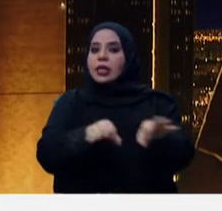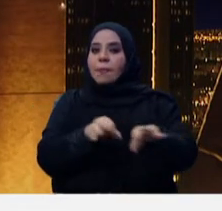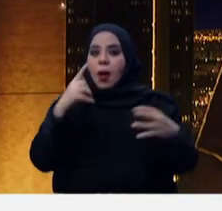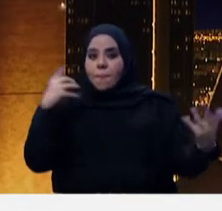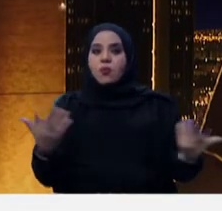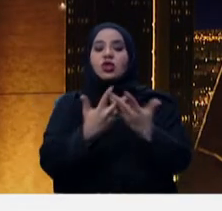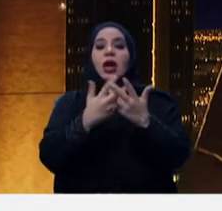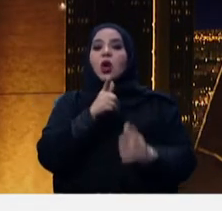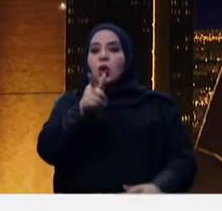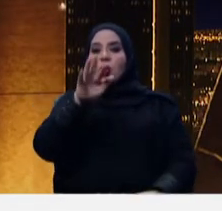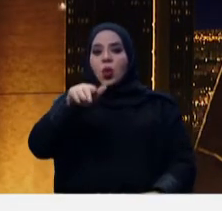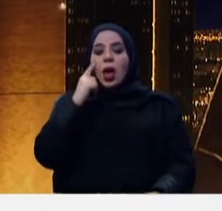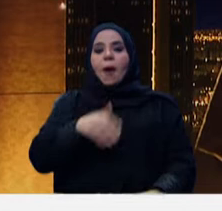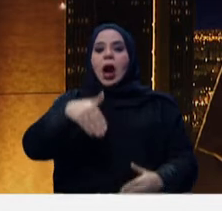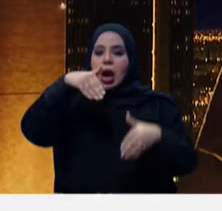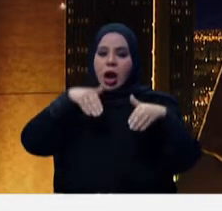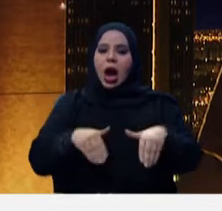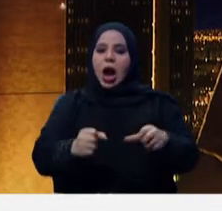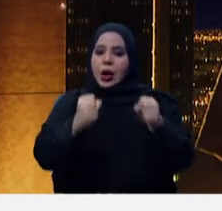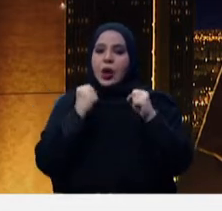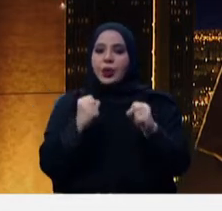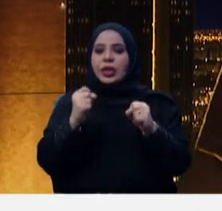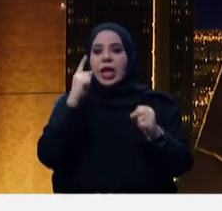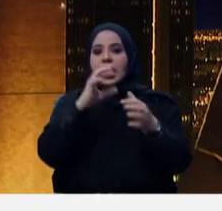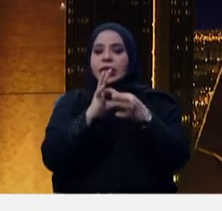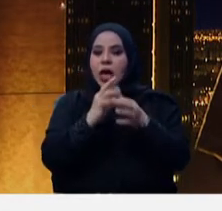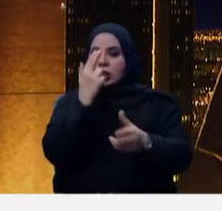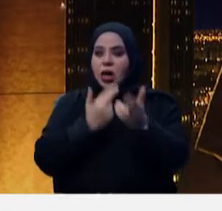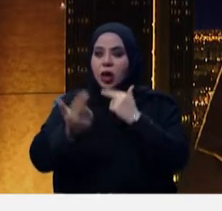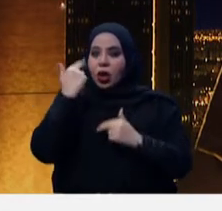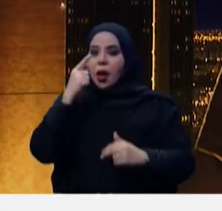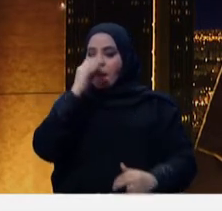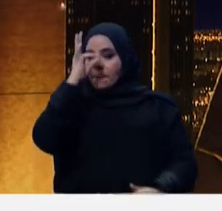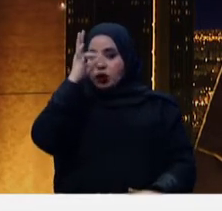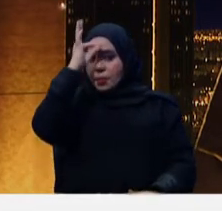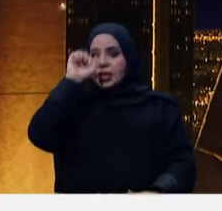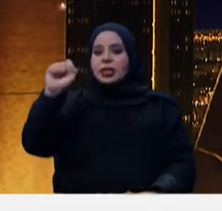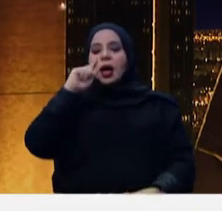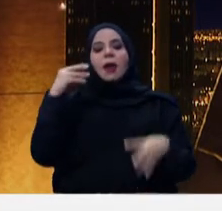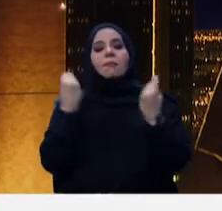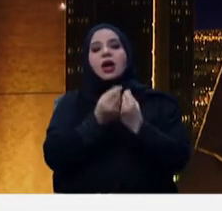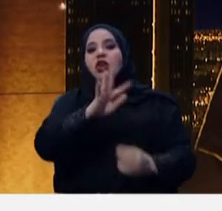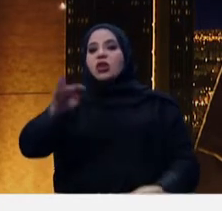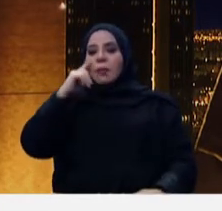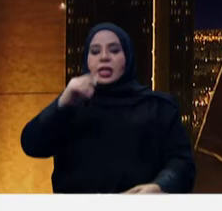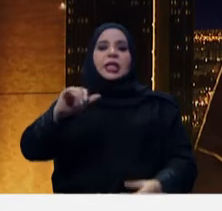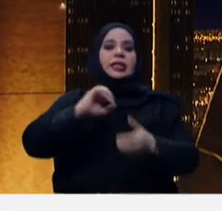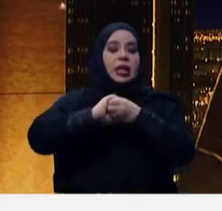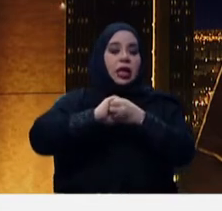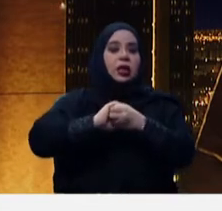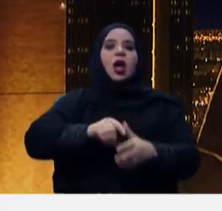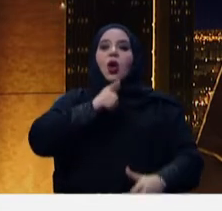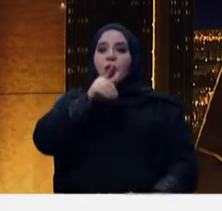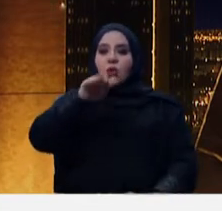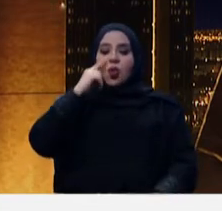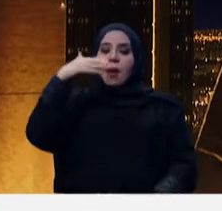المشترك، مشيرا سموه إلى مدى عمق العلاقات التاريخية المتميزة بين البلدين والشعبين الصديقين وتطلعهما